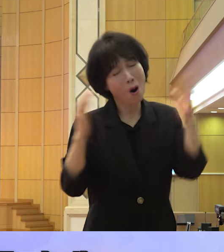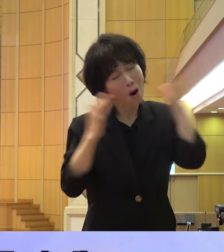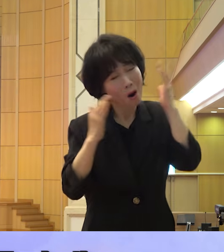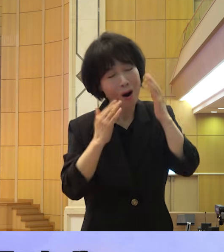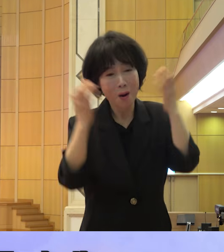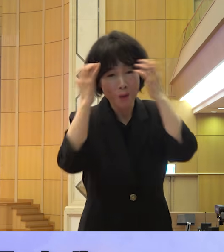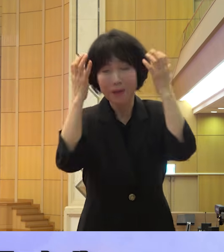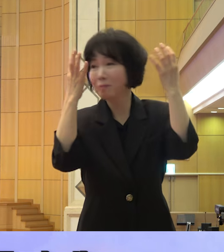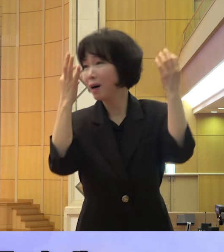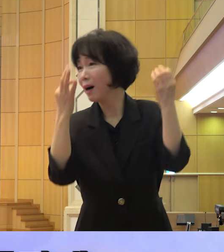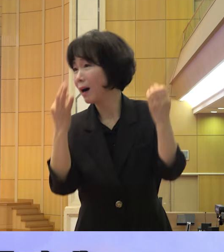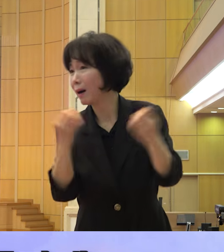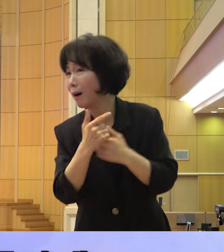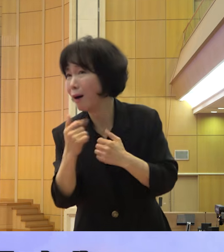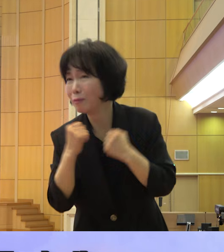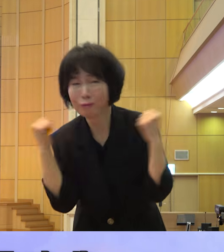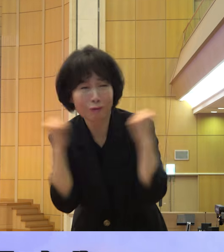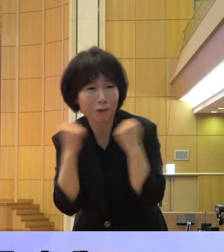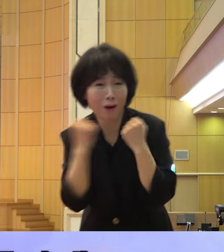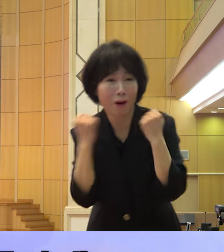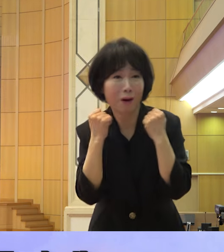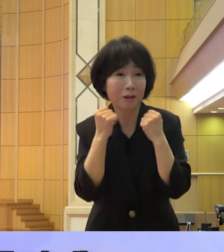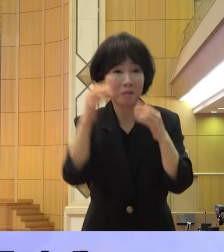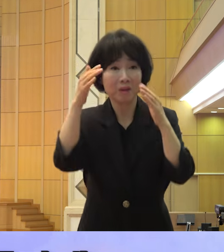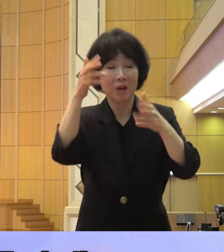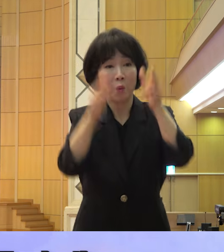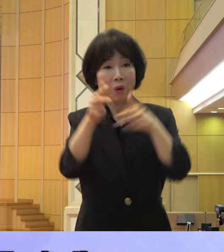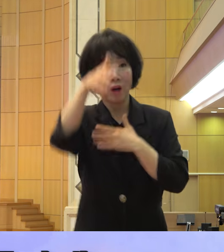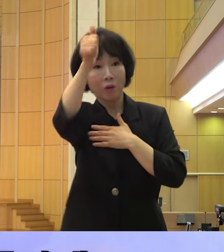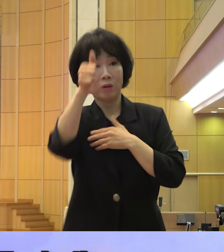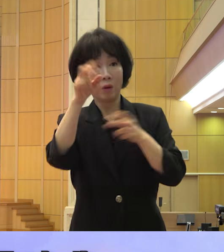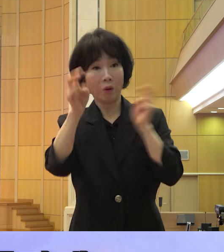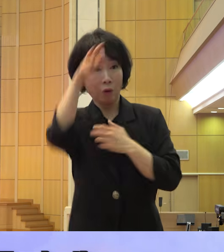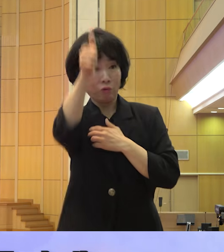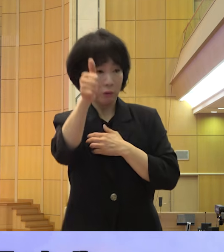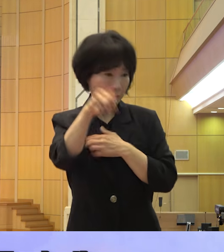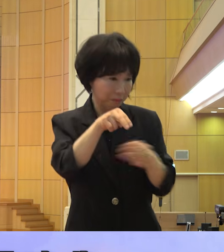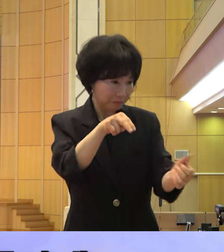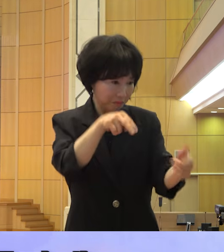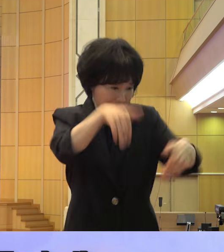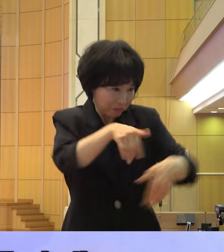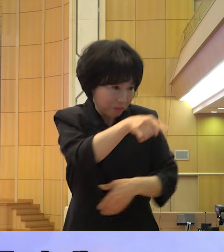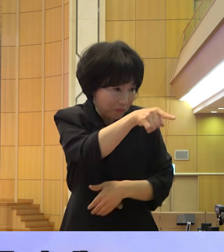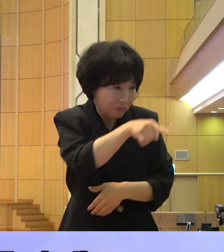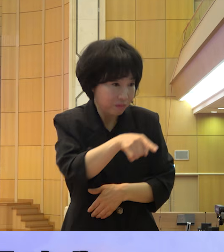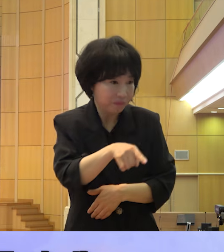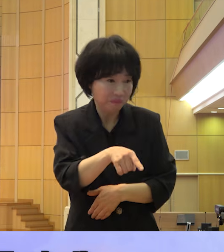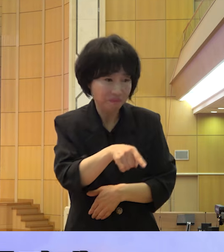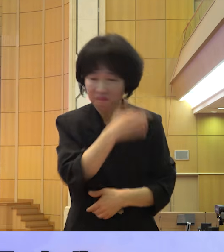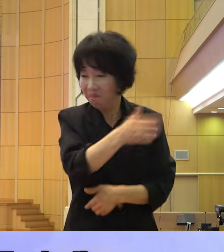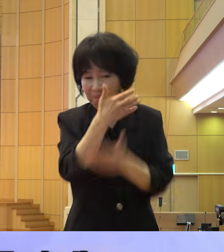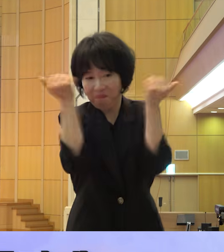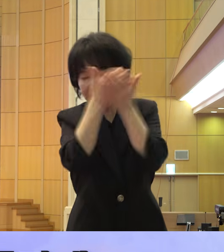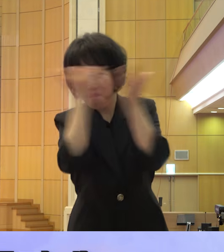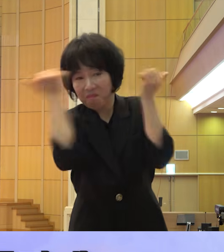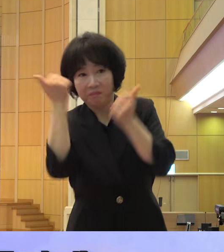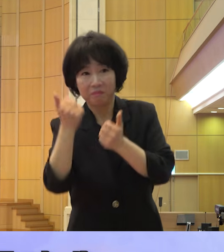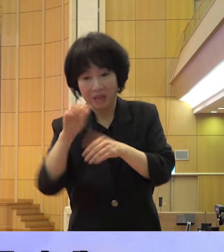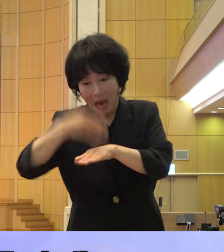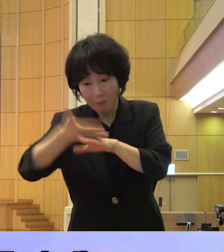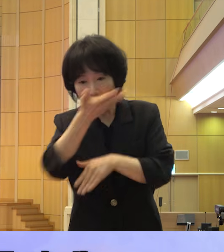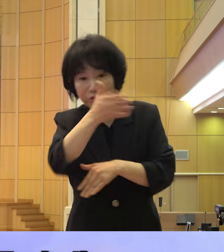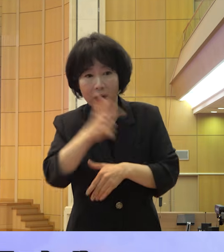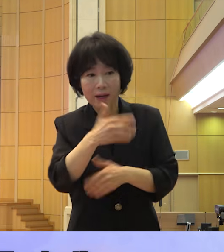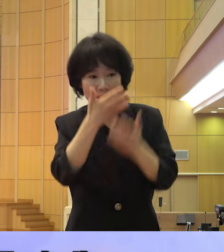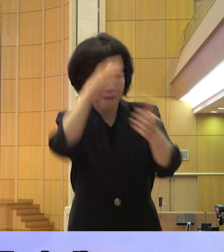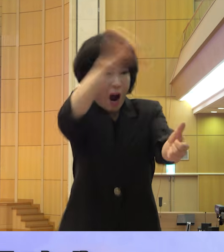그러면 얼마나 그 추워서 그러다고 하는 걸 주인이 보면은 양발 뭐 떨어진 거라도 하나 주든가 그래야 되지. 그걸 갖다가 연탄불에